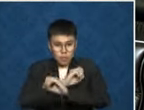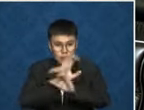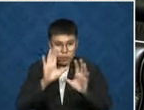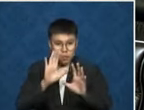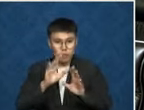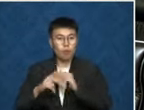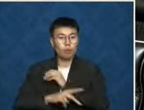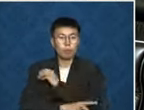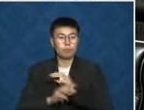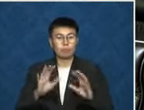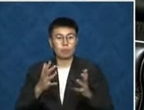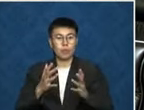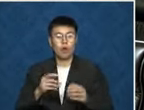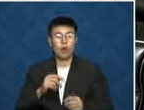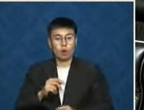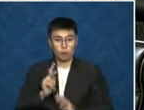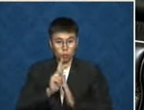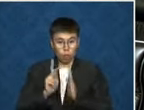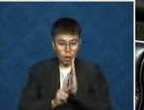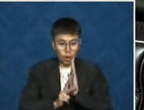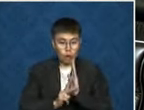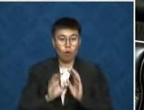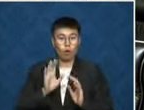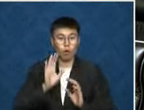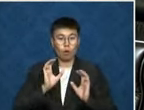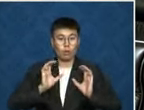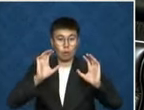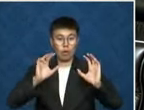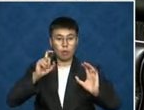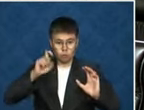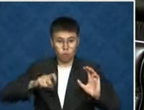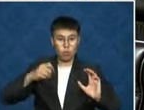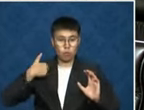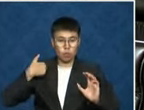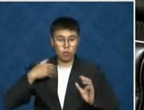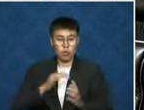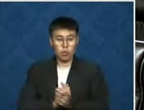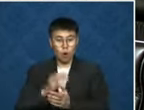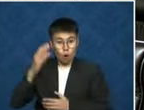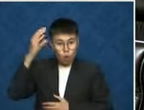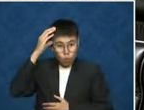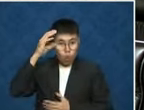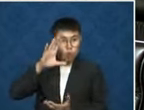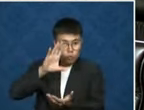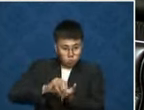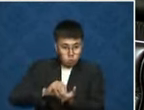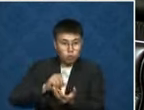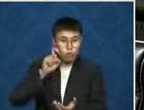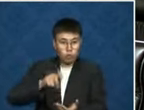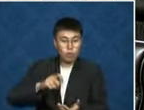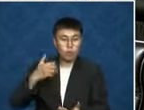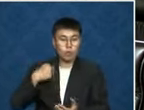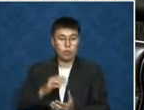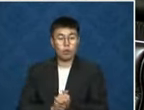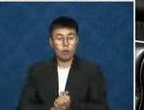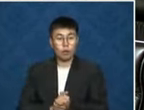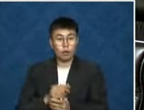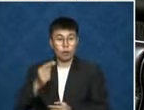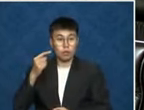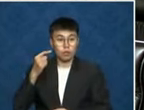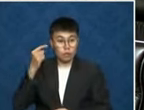คือภาครัฐจะต้องออกกฎหมายมากำกับดูแลทั้งสองส่วนครับท่านประธานคือส่วนของอัลกอริทึมและส่วนของข้อมูลนะครับในส่วนของอัลกอริทึมผมพูด